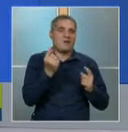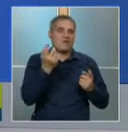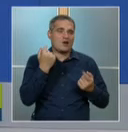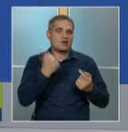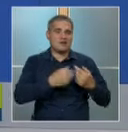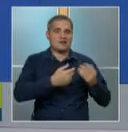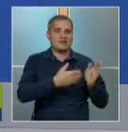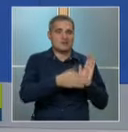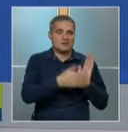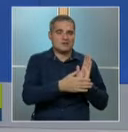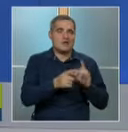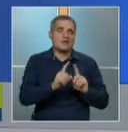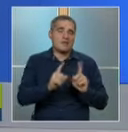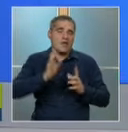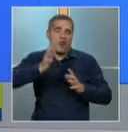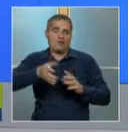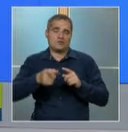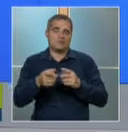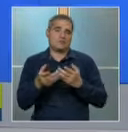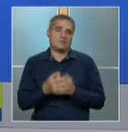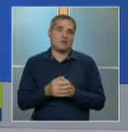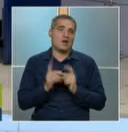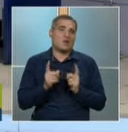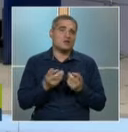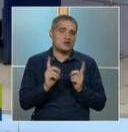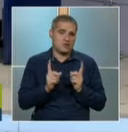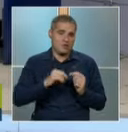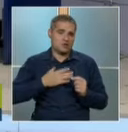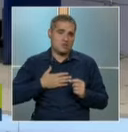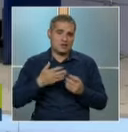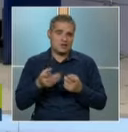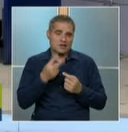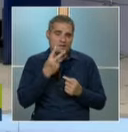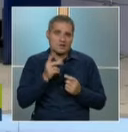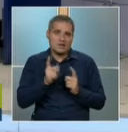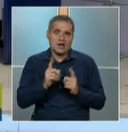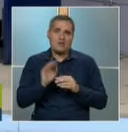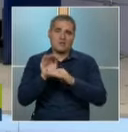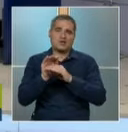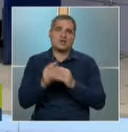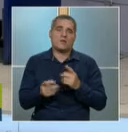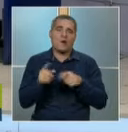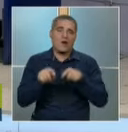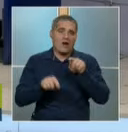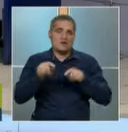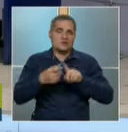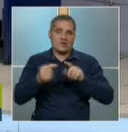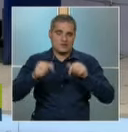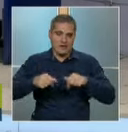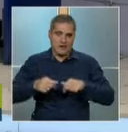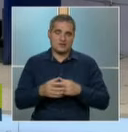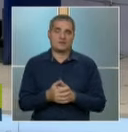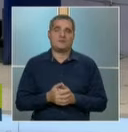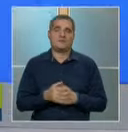изчезнат. Но това не е нещо лошо. Какви ще бъдат тези ценности? Виждаш ли някакви по-различни от сегашните?